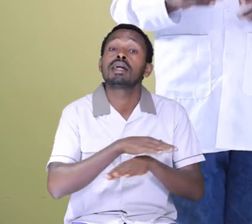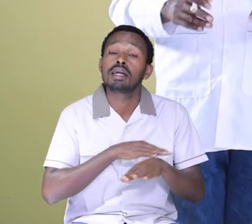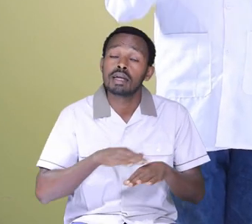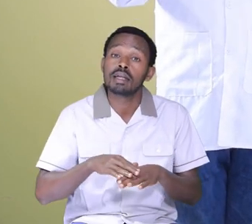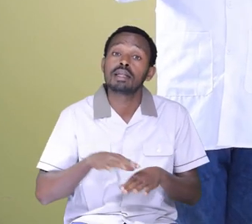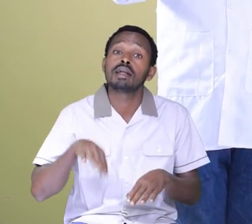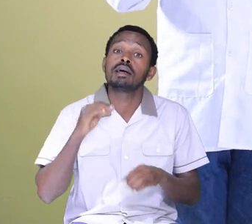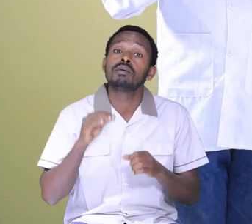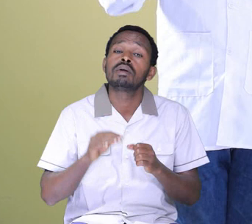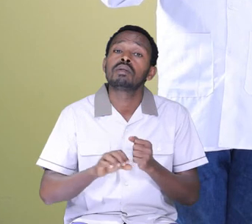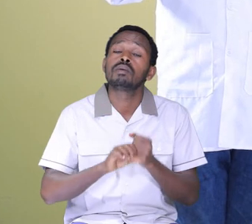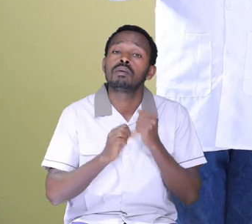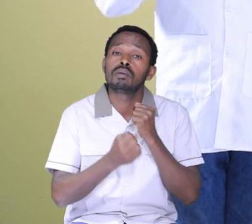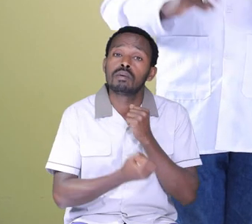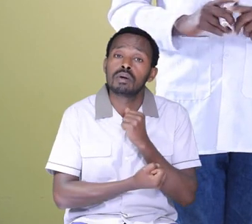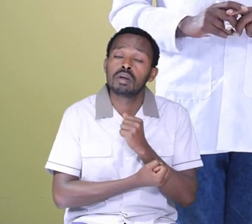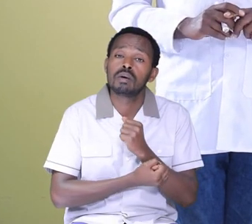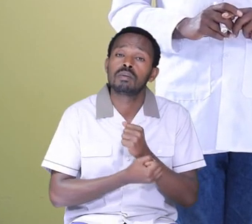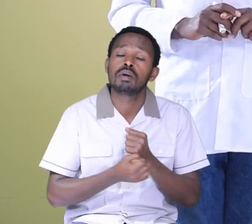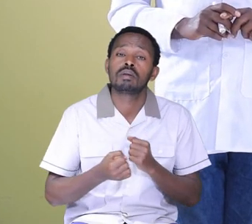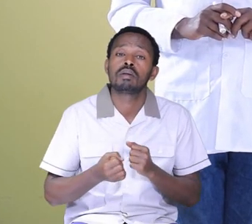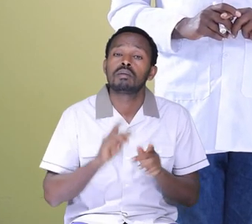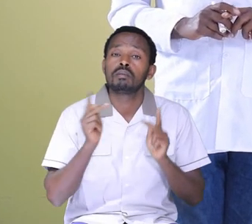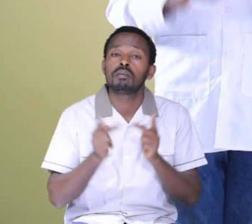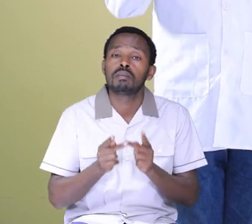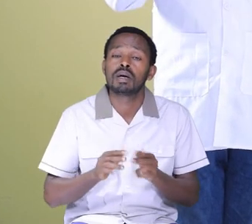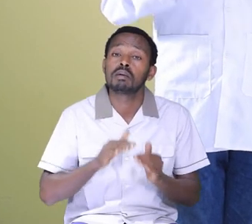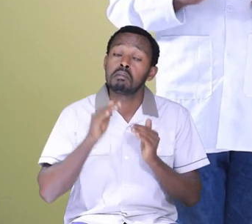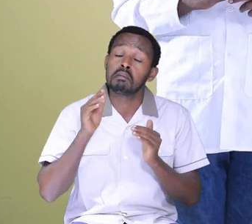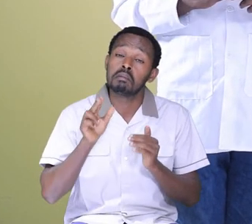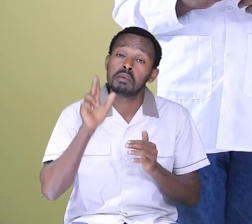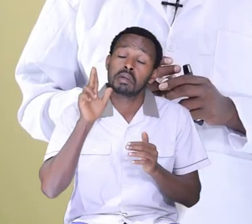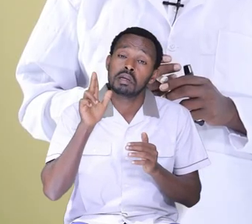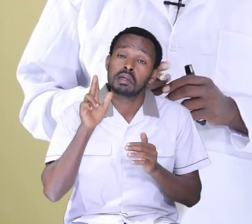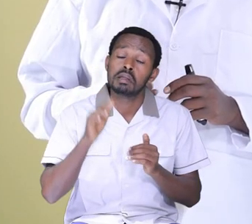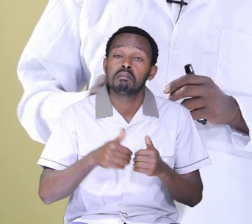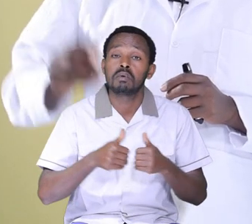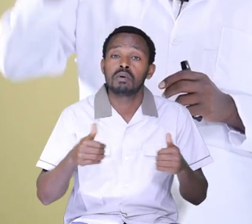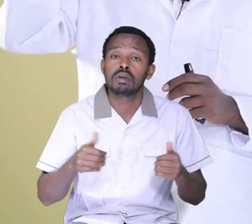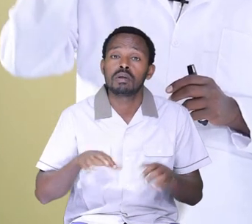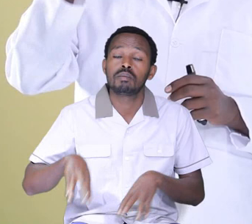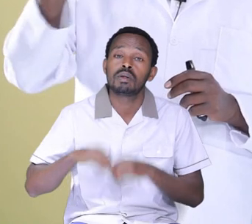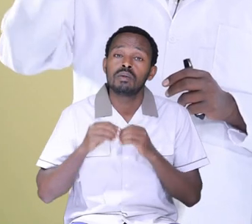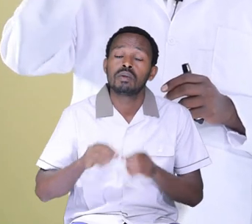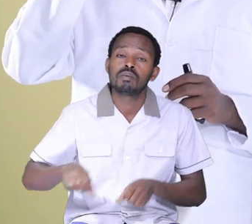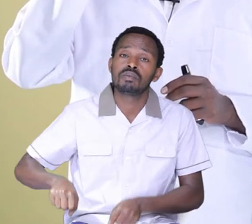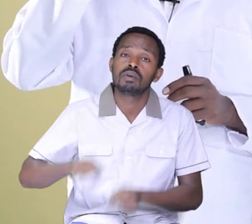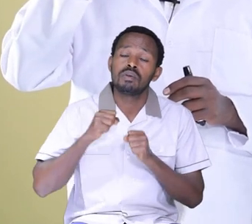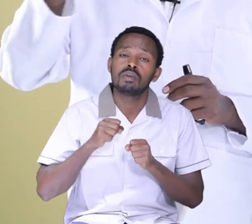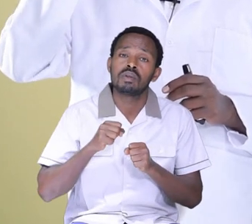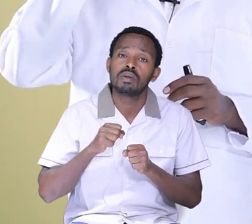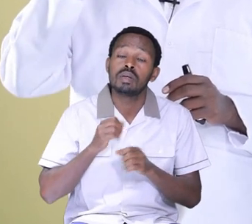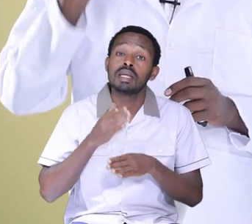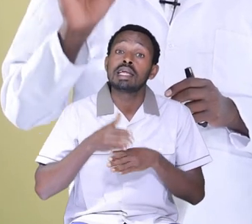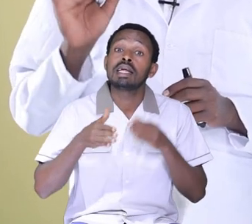hundaa'uun bakka gurguddoo sadiitti qoodamu. Barattoota fonqolchi sadarkaalee